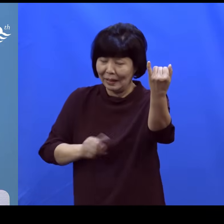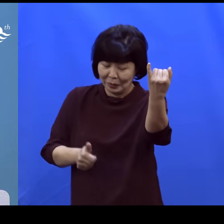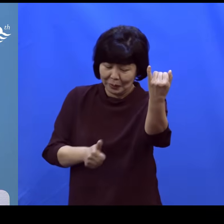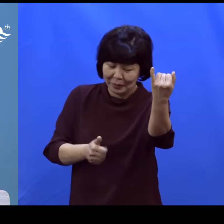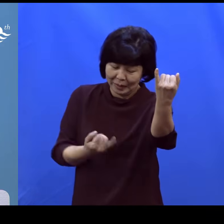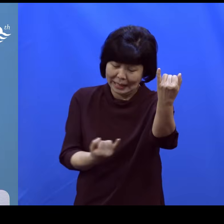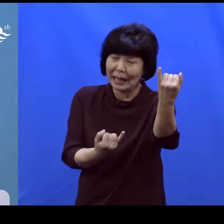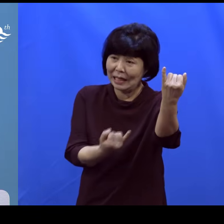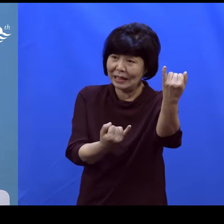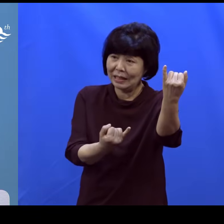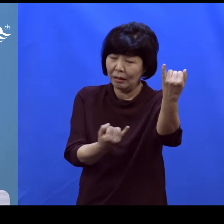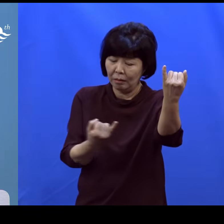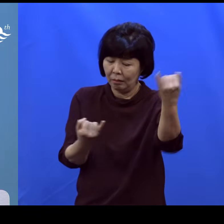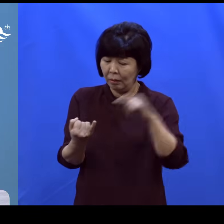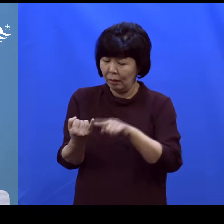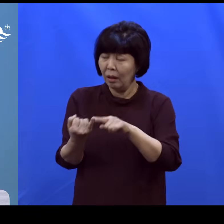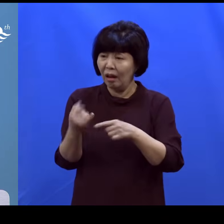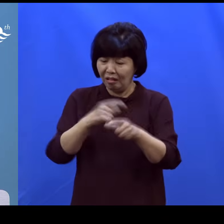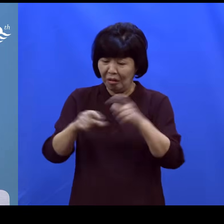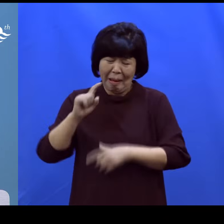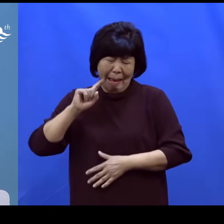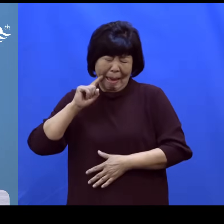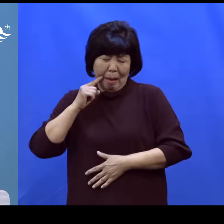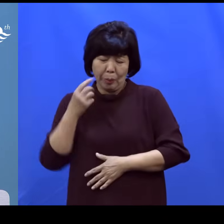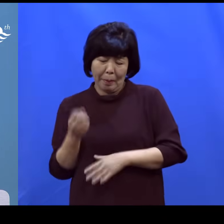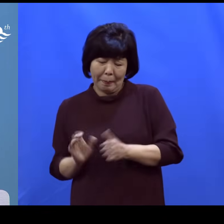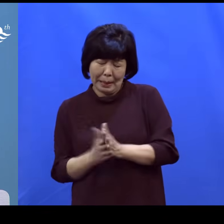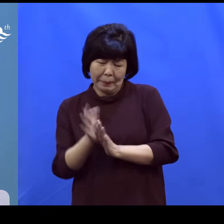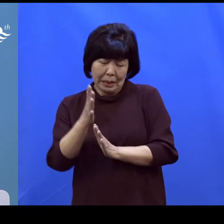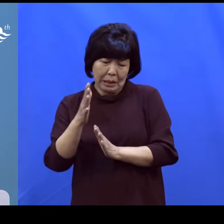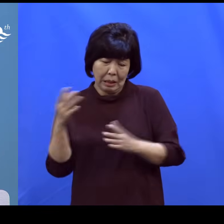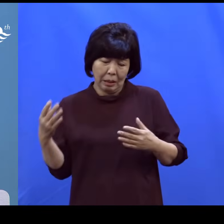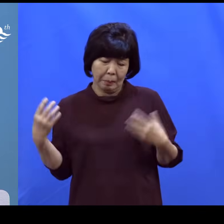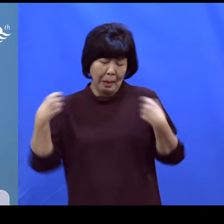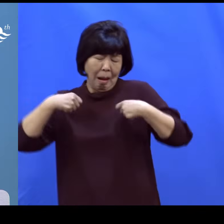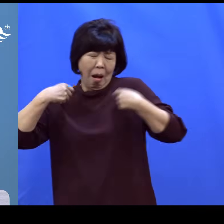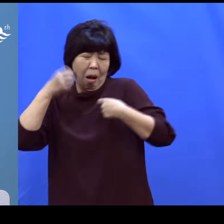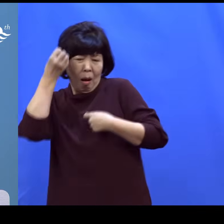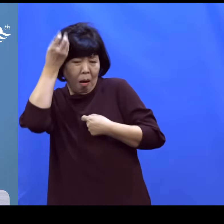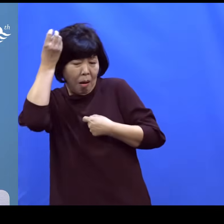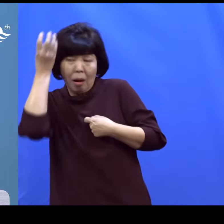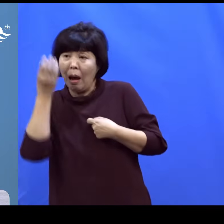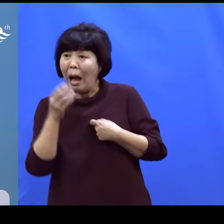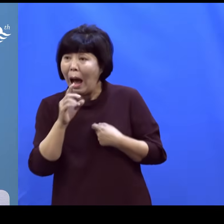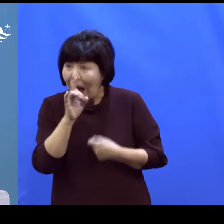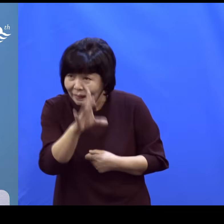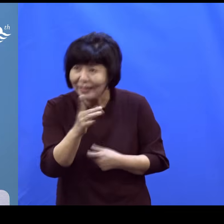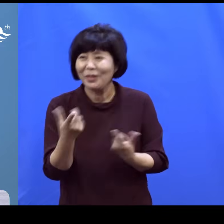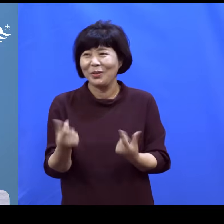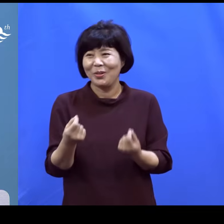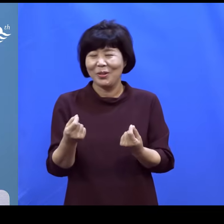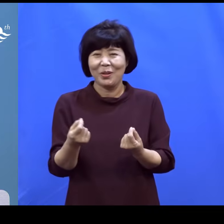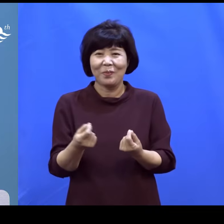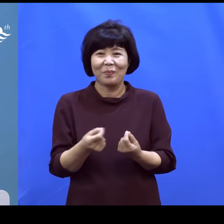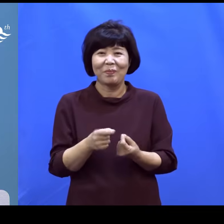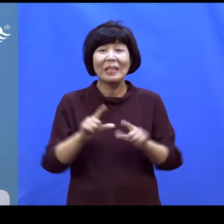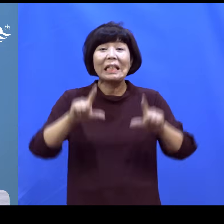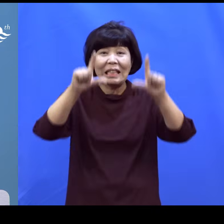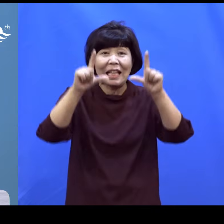되죠. 결혼식에 가는데 막 너무 자기가 신랑도 아니고 신부도 아니면서 너무 화려하게 입고 가면 안 되는